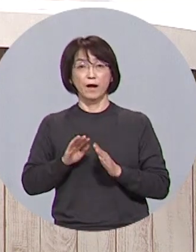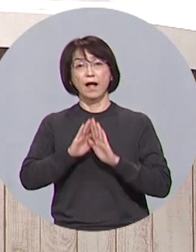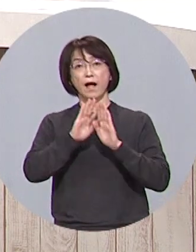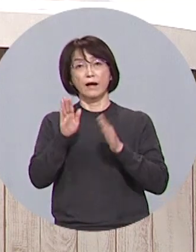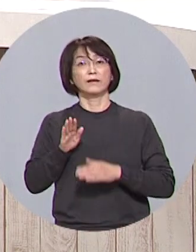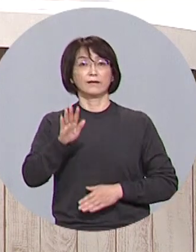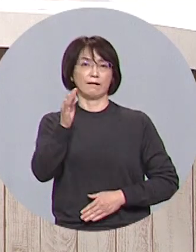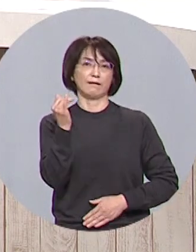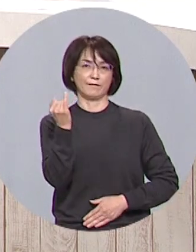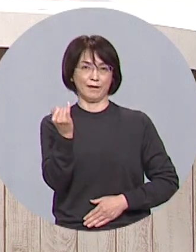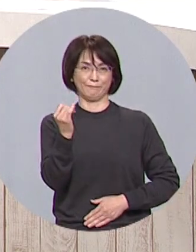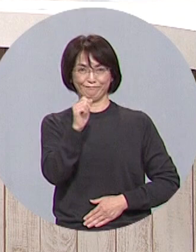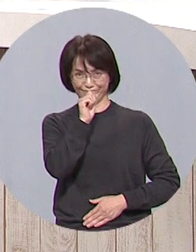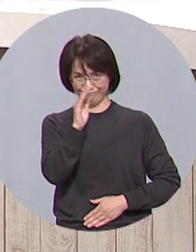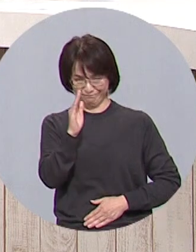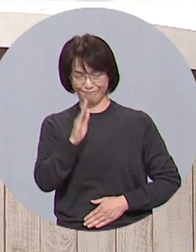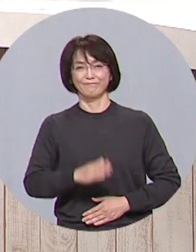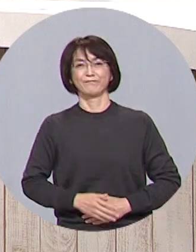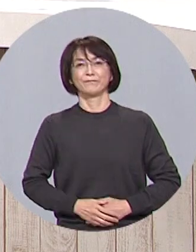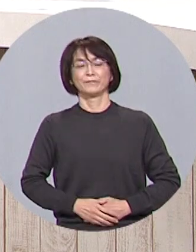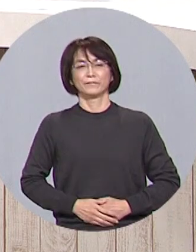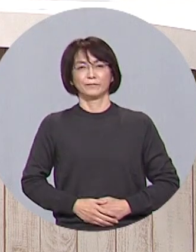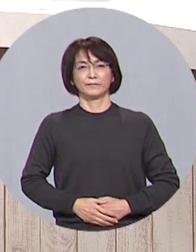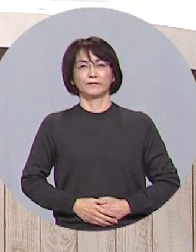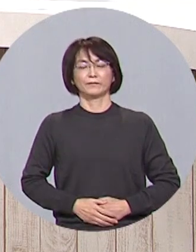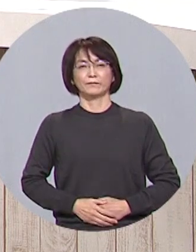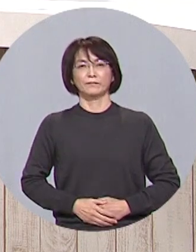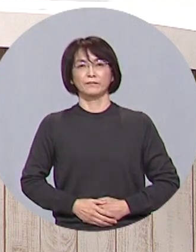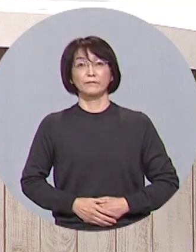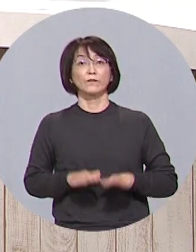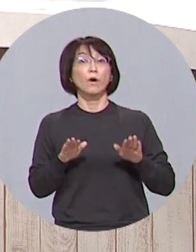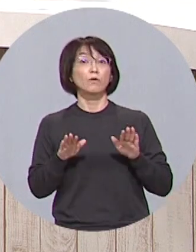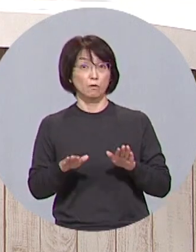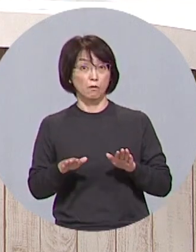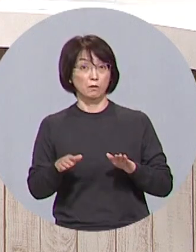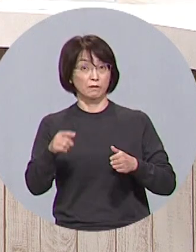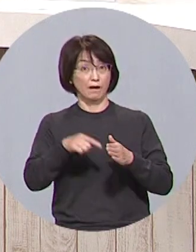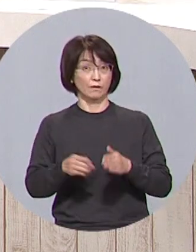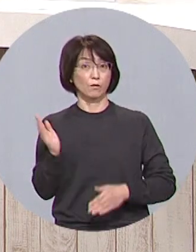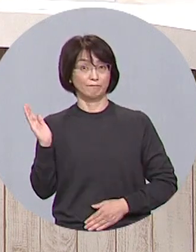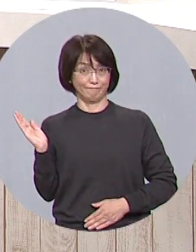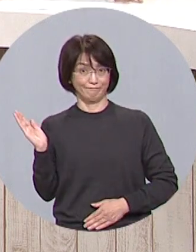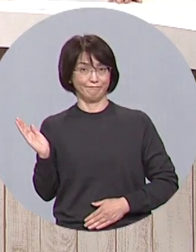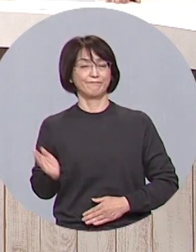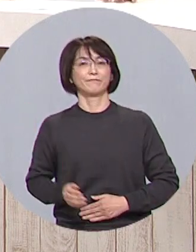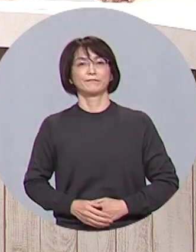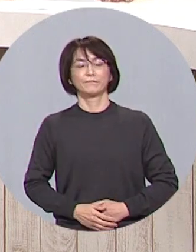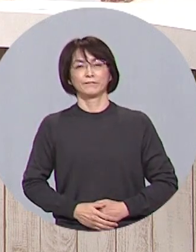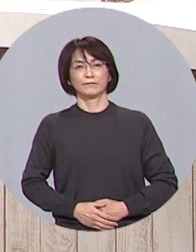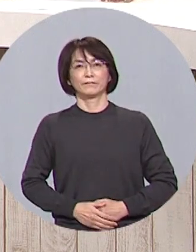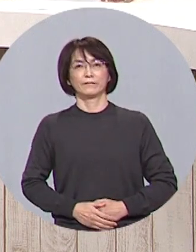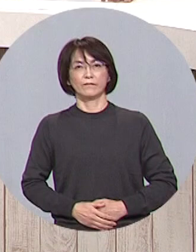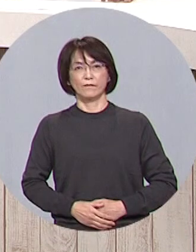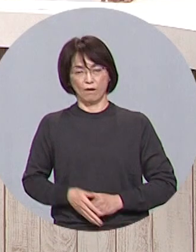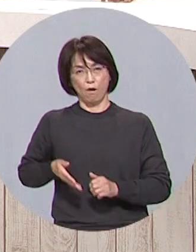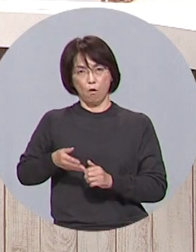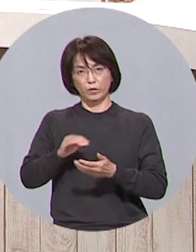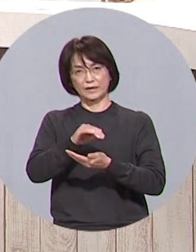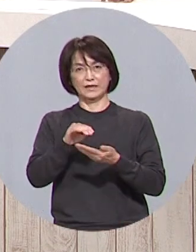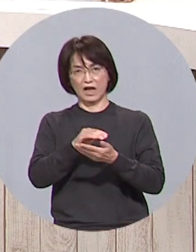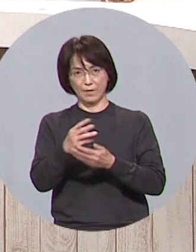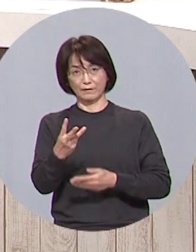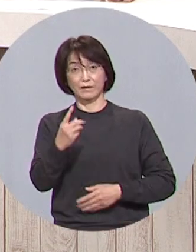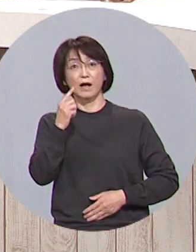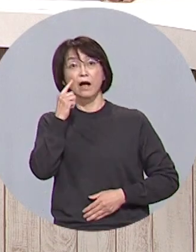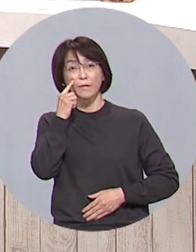。 よろしくお願いします。 お願いします。 本日のラインナップはこちらです。 はい、 おしたま第3